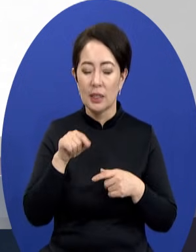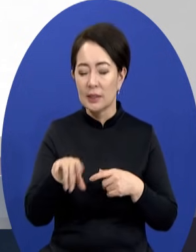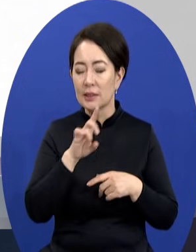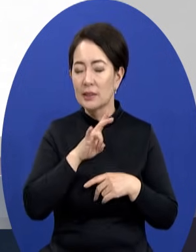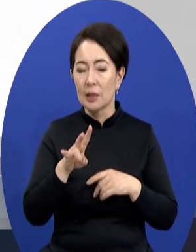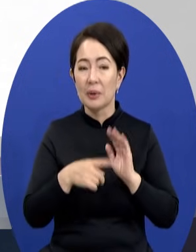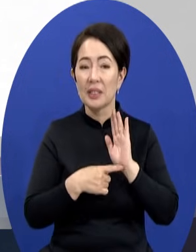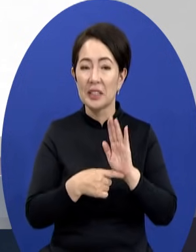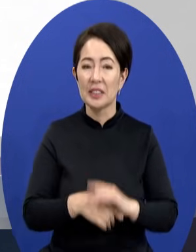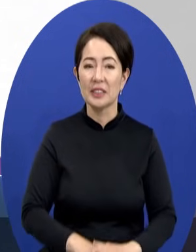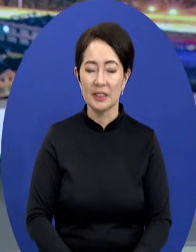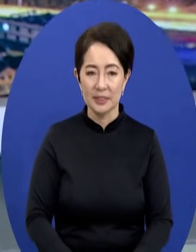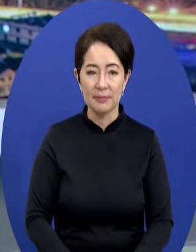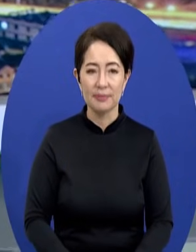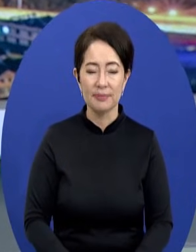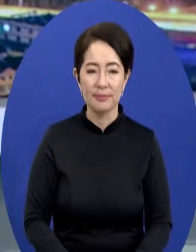намынхан илэрхийллээ.